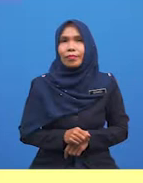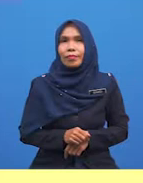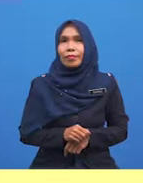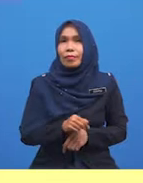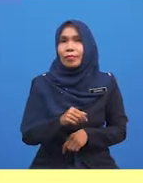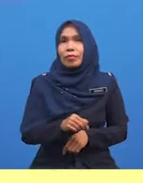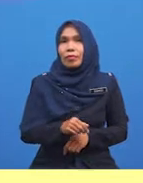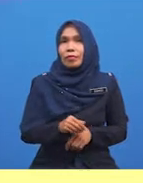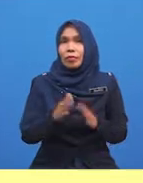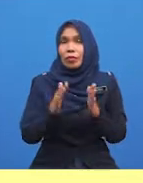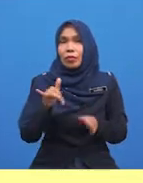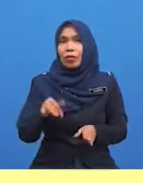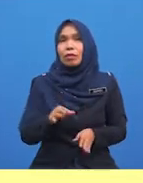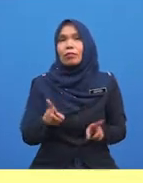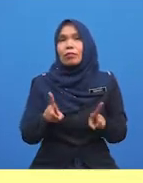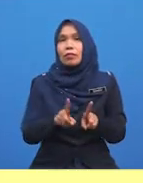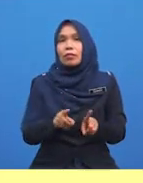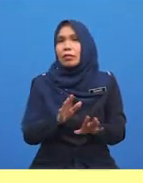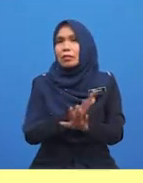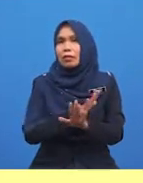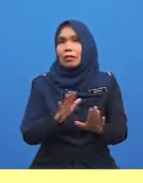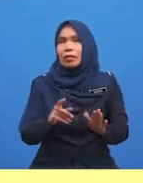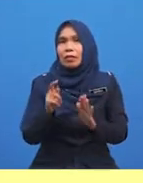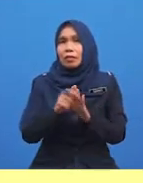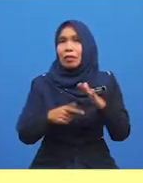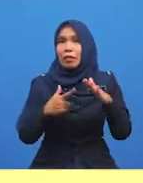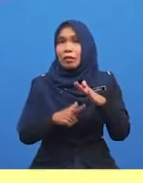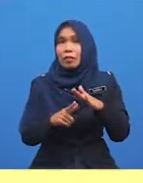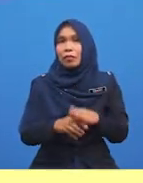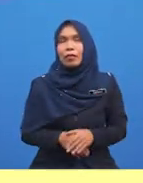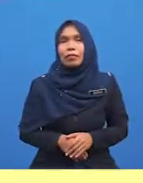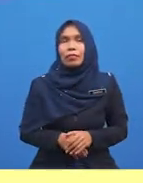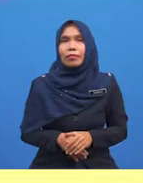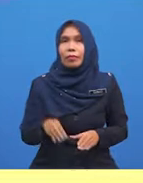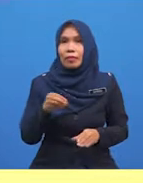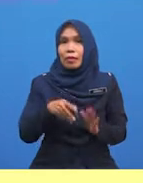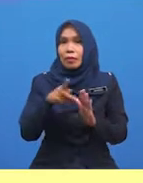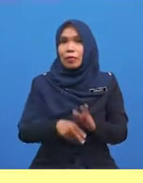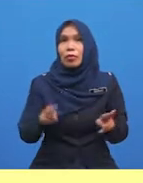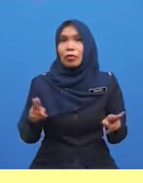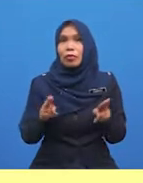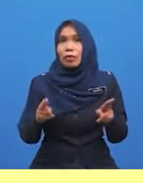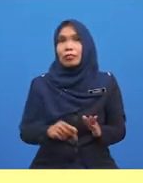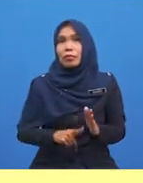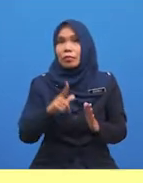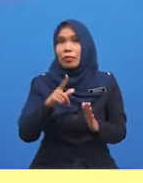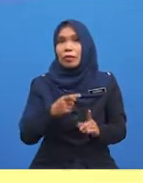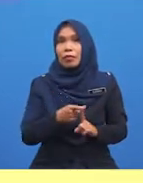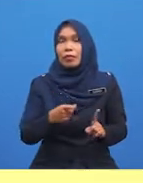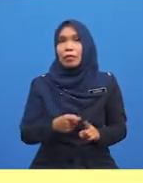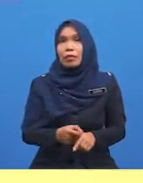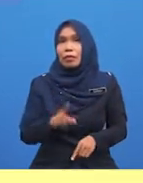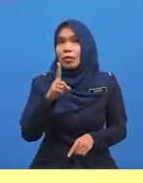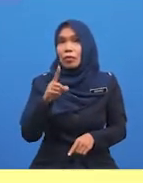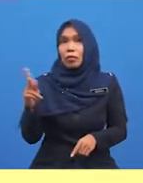dalam pengurusan lebih daripada satu kuasa. Dan tiga, setiap komponen kerajaan